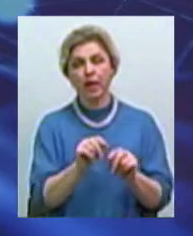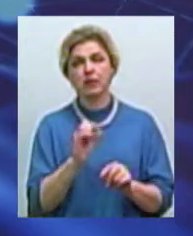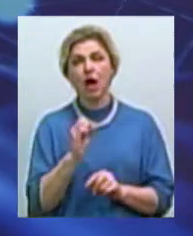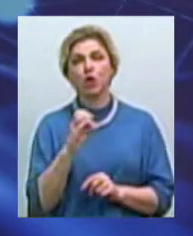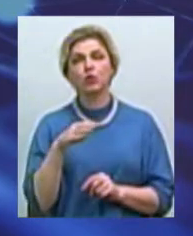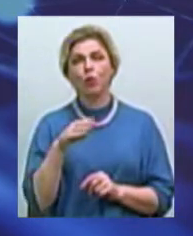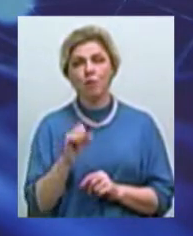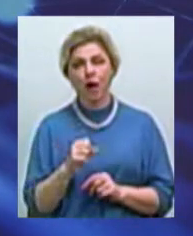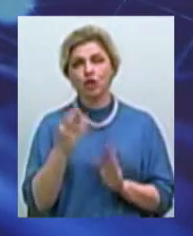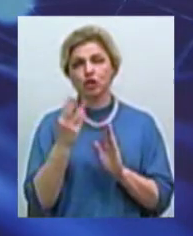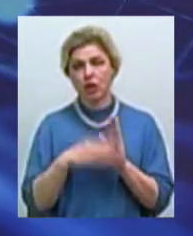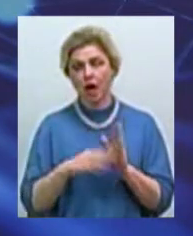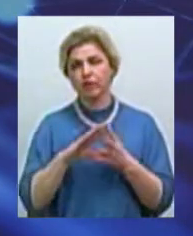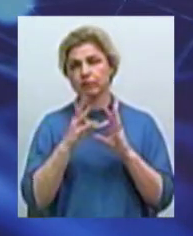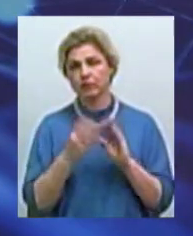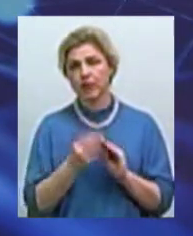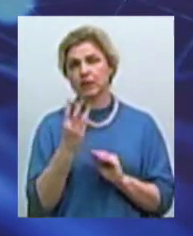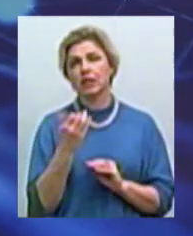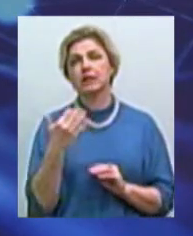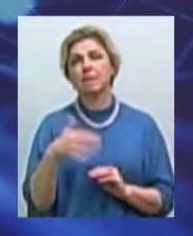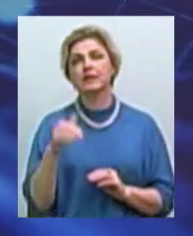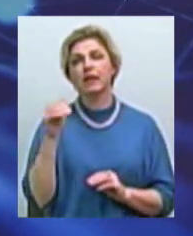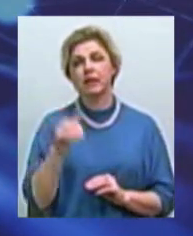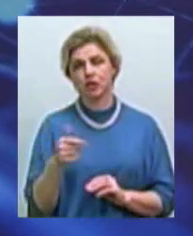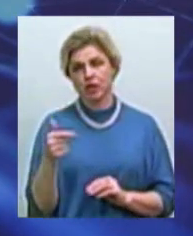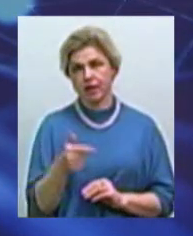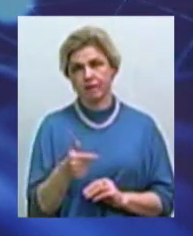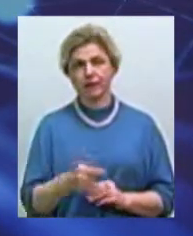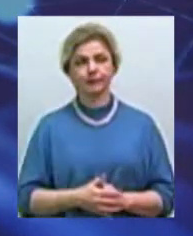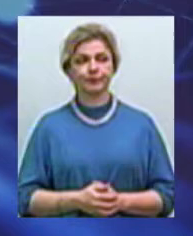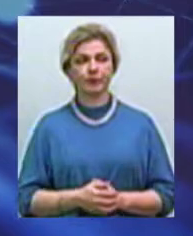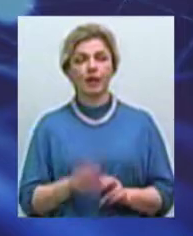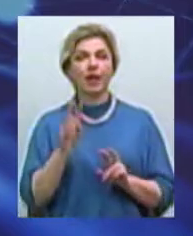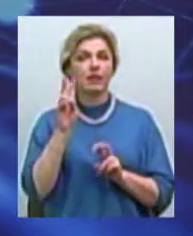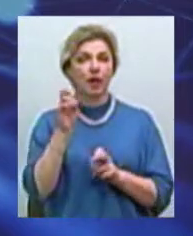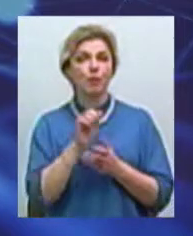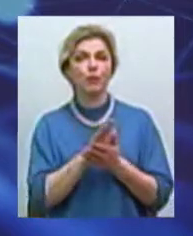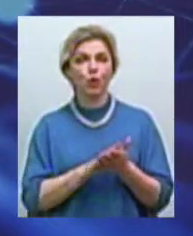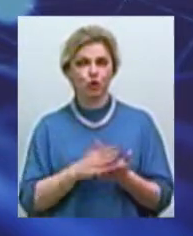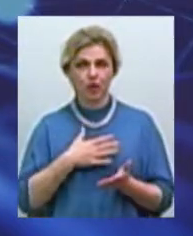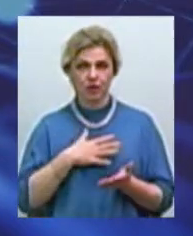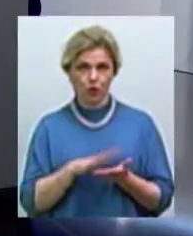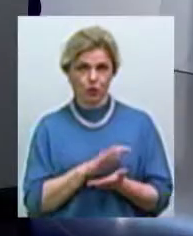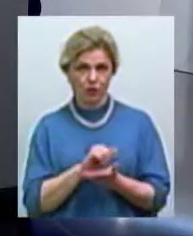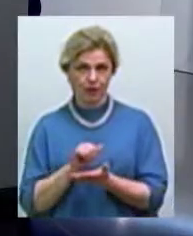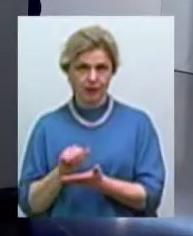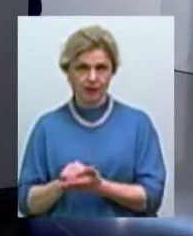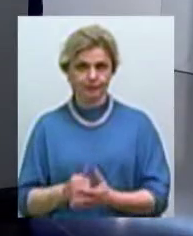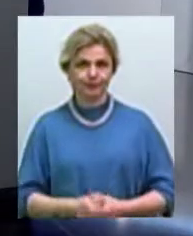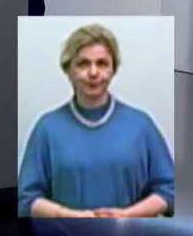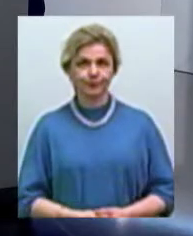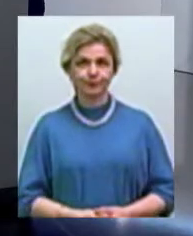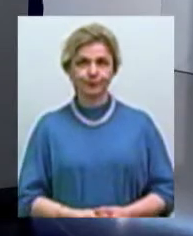адміністративно-господарських штрафів склала понад 350 тисяч гривень. Тему продовжить Катерина Балєєва та Сергій